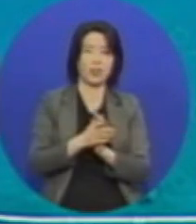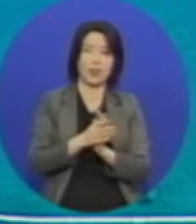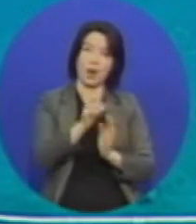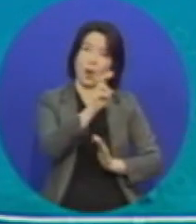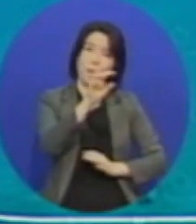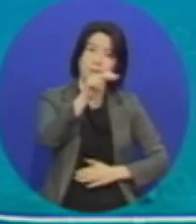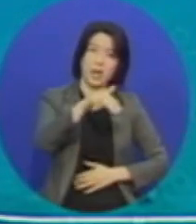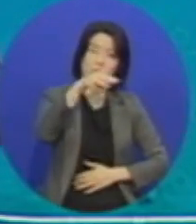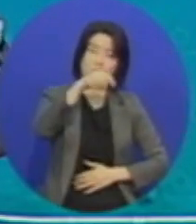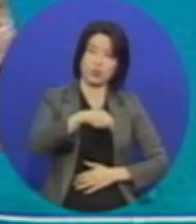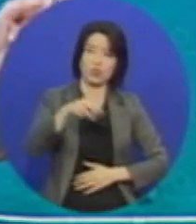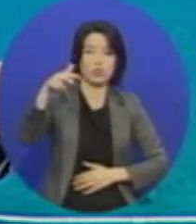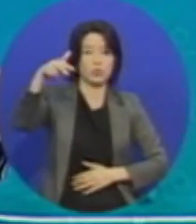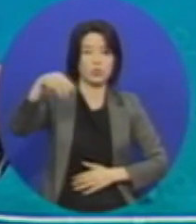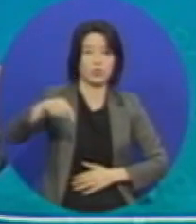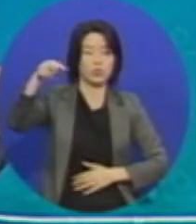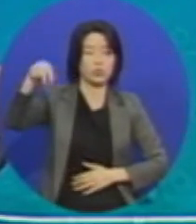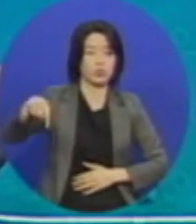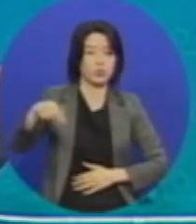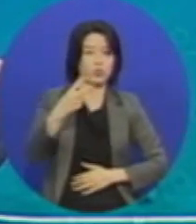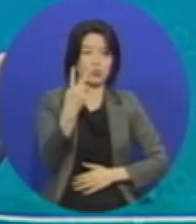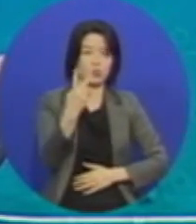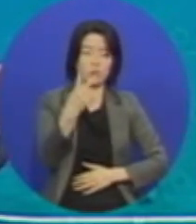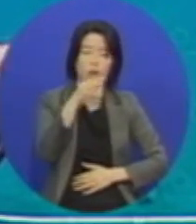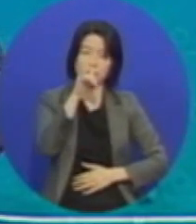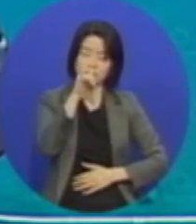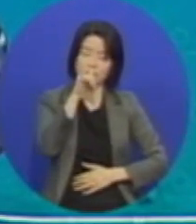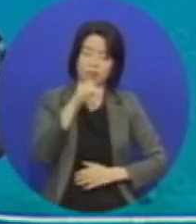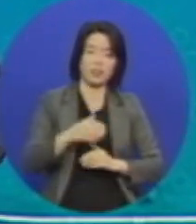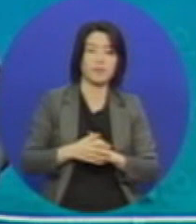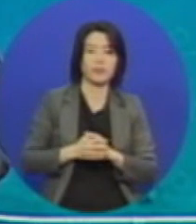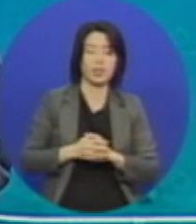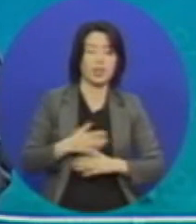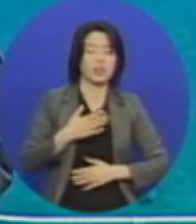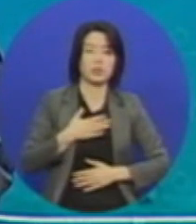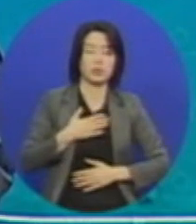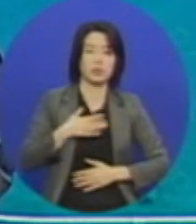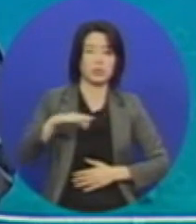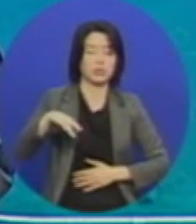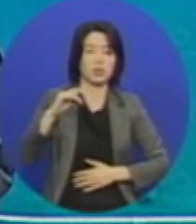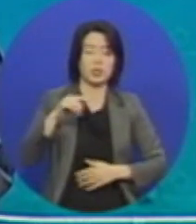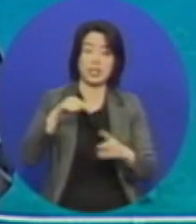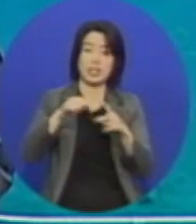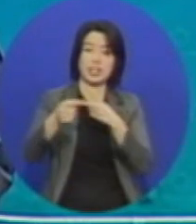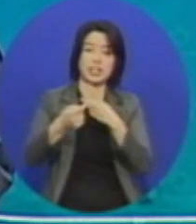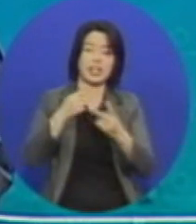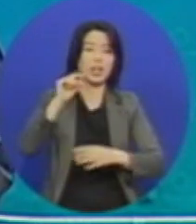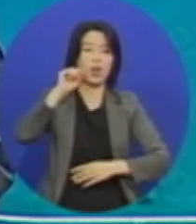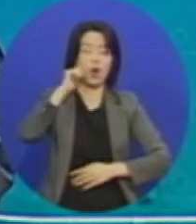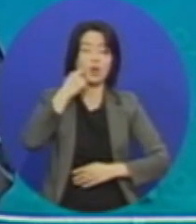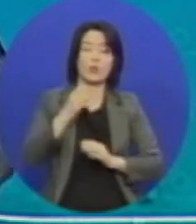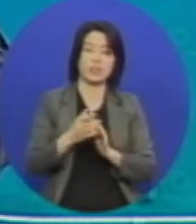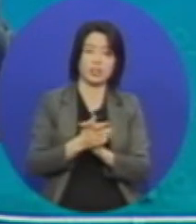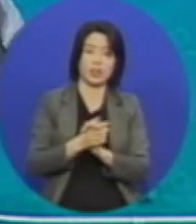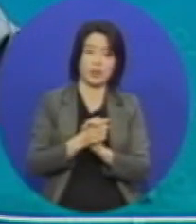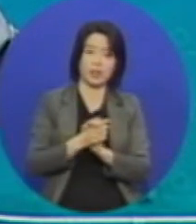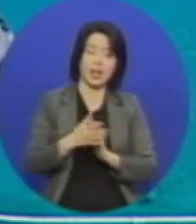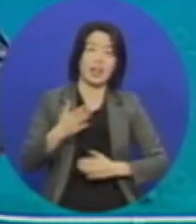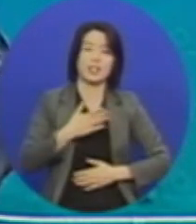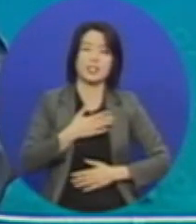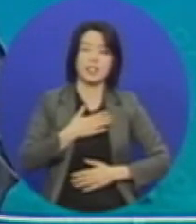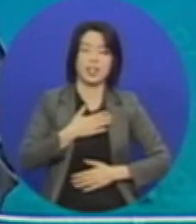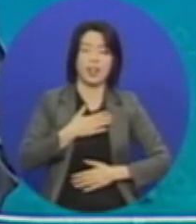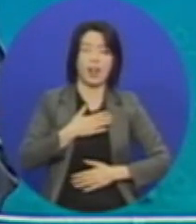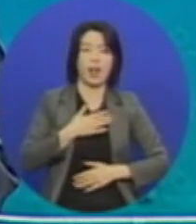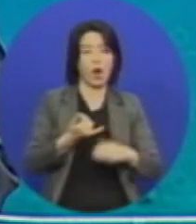추수 감사절 이렇게 두번 하라고 하신 아 처음에는 잘 저도 이해되기 가 어려웠습니다 근데 제가 가지고 있는